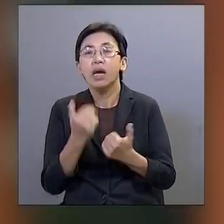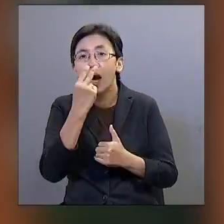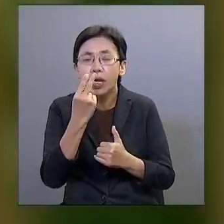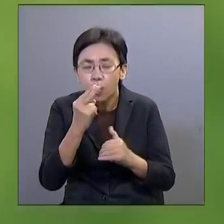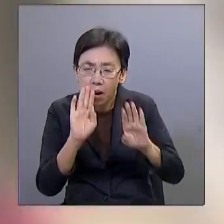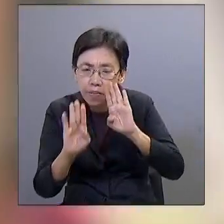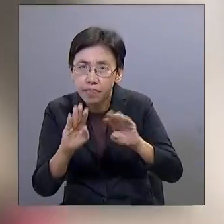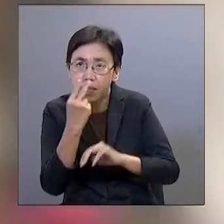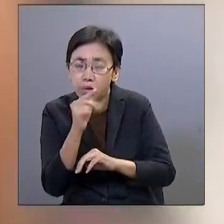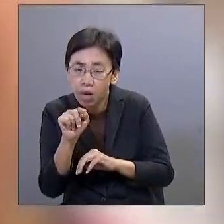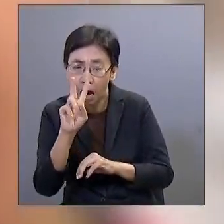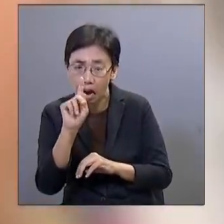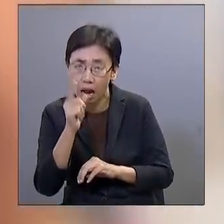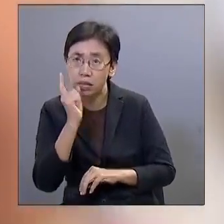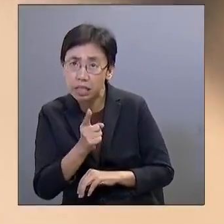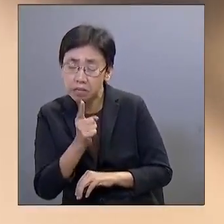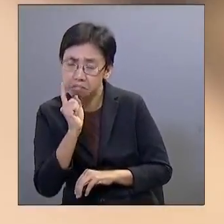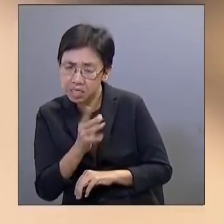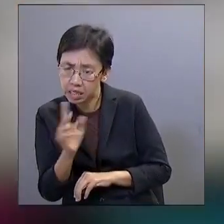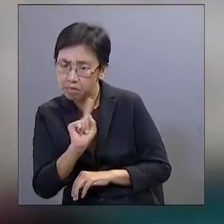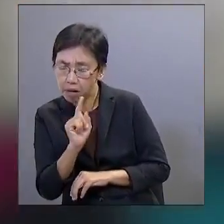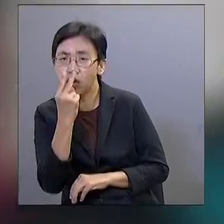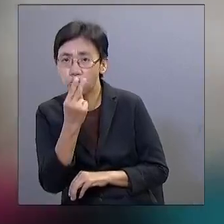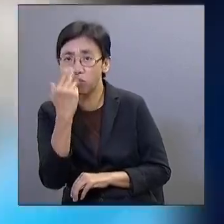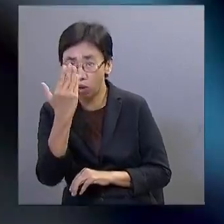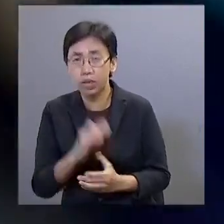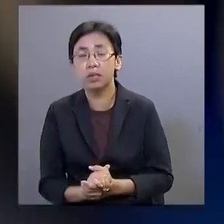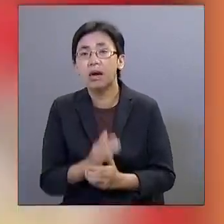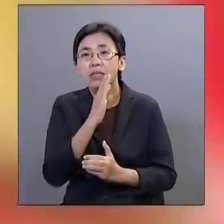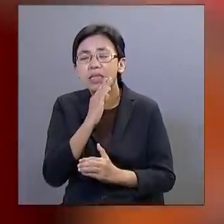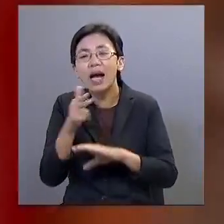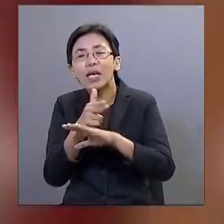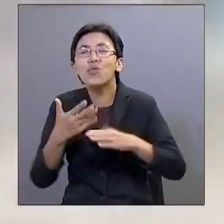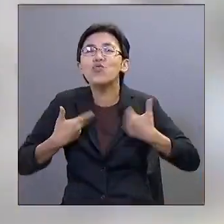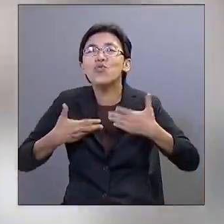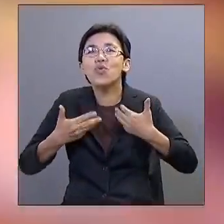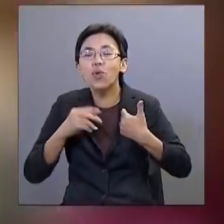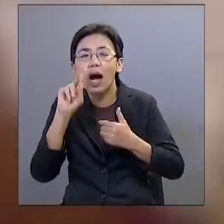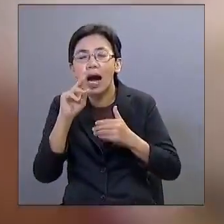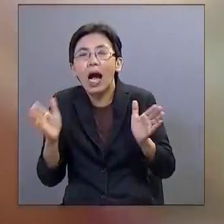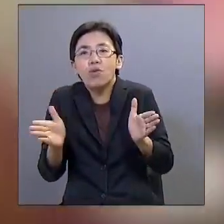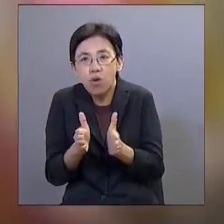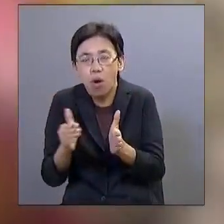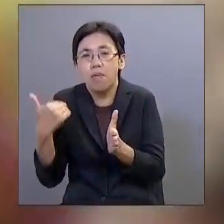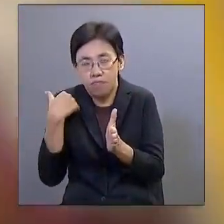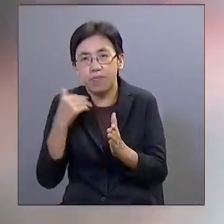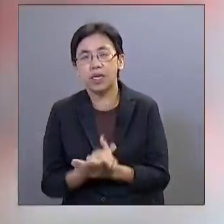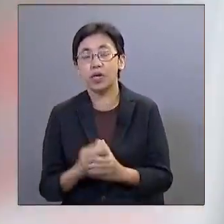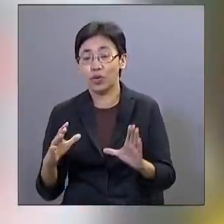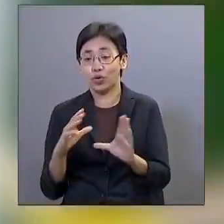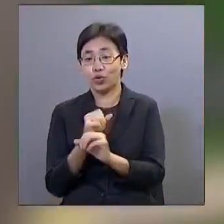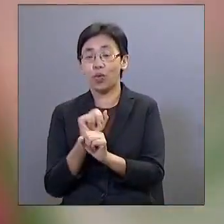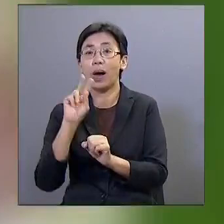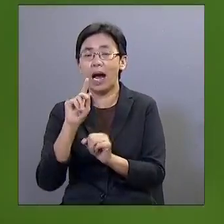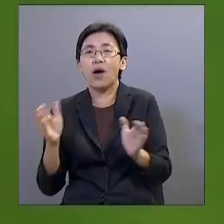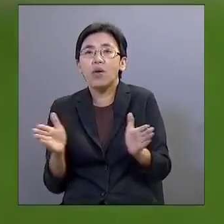ทียบกันดูว่าข่าวสารนี่มันจริงมากน้อยขนาดไหนหรือว่าถ้าเกิดเราดูคลิปสรุปย่อข่าวเหมือนที่ใน TikTok จะมีสรุปย่อข่าวเนี้ยเราอาจจะเอานำข่าว